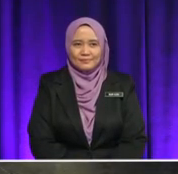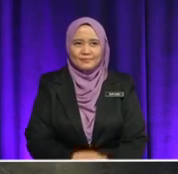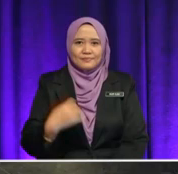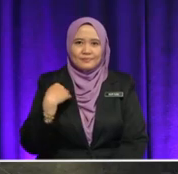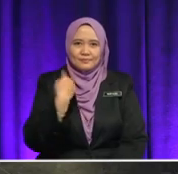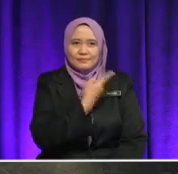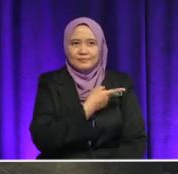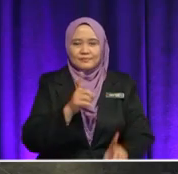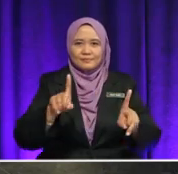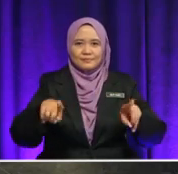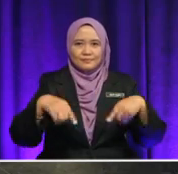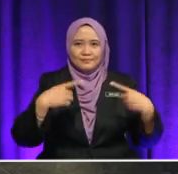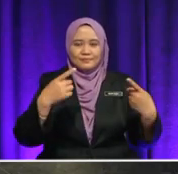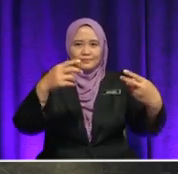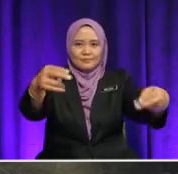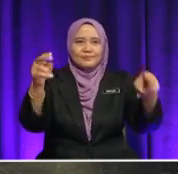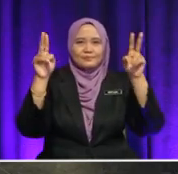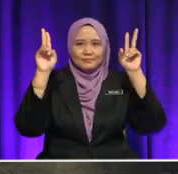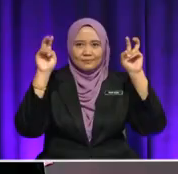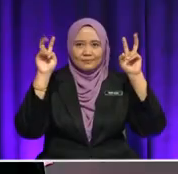yang paling penting yaitu